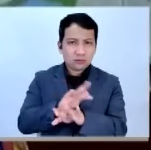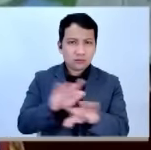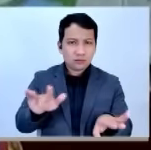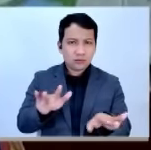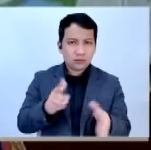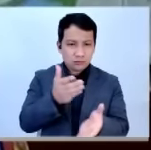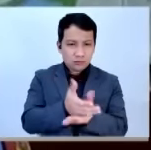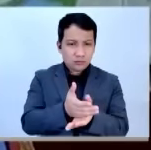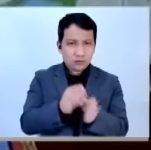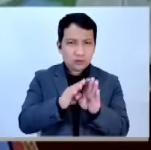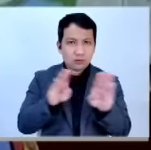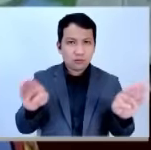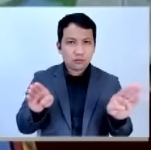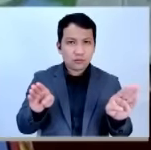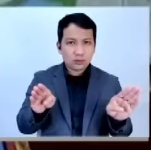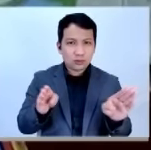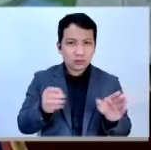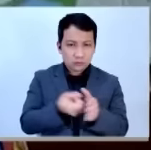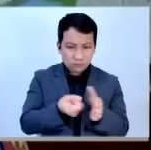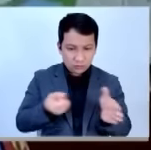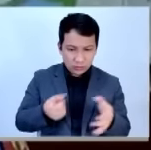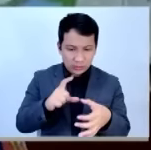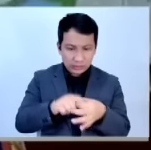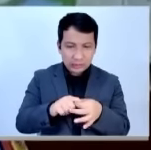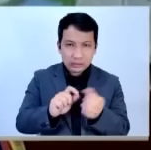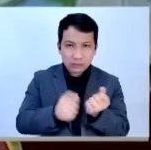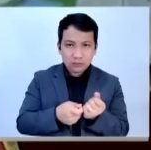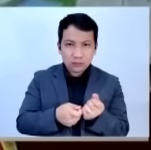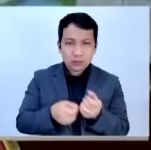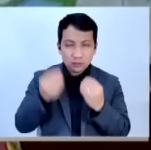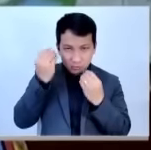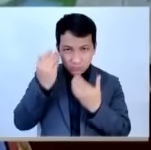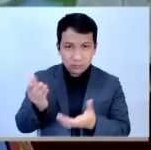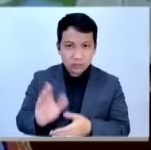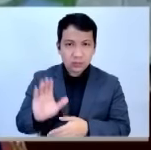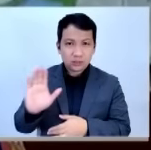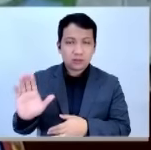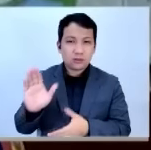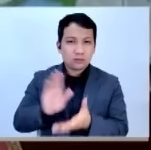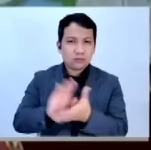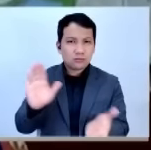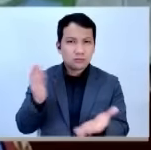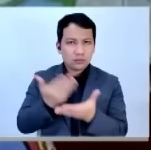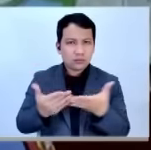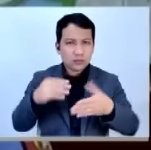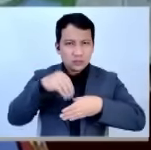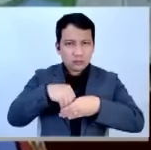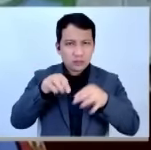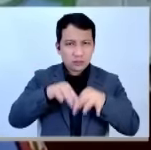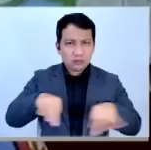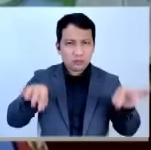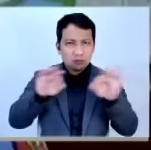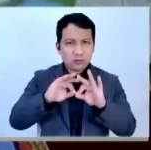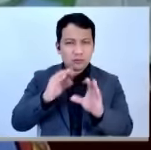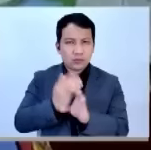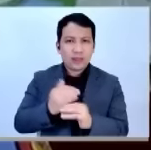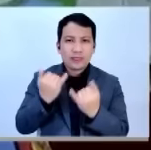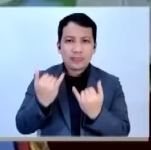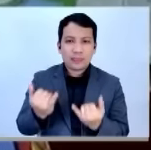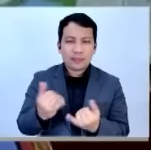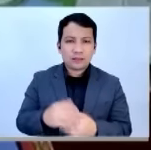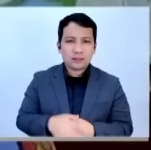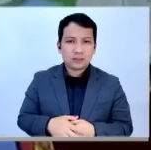nakabukas ang yung sasakyan. Mag-iwan ng mga mamahaling bagay, importante sa'yo. Ngayon, hindi nga